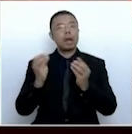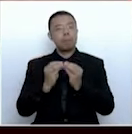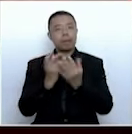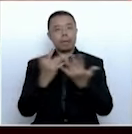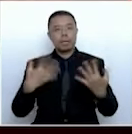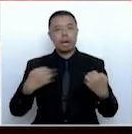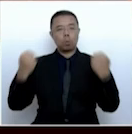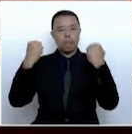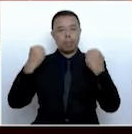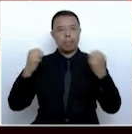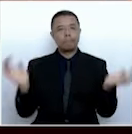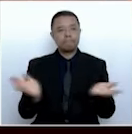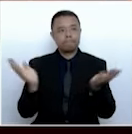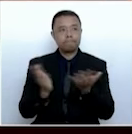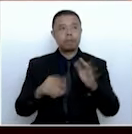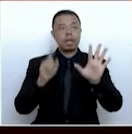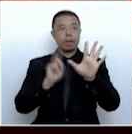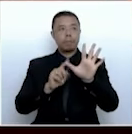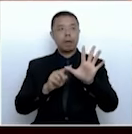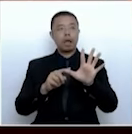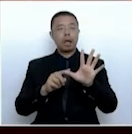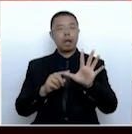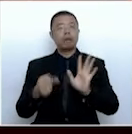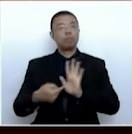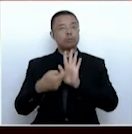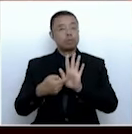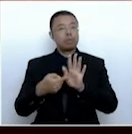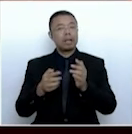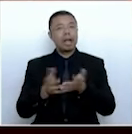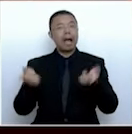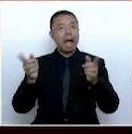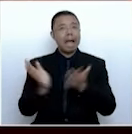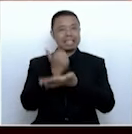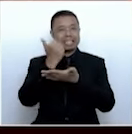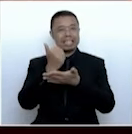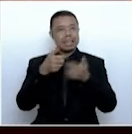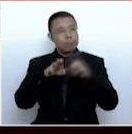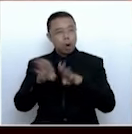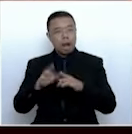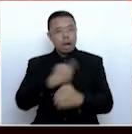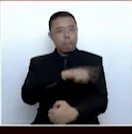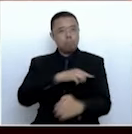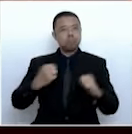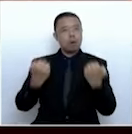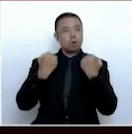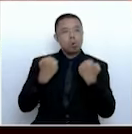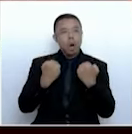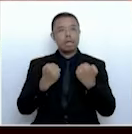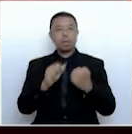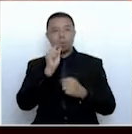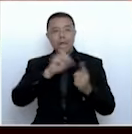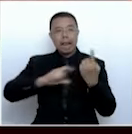pemberdayaan masyarakat. Yang kelima, mewujudkan akselerasi ketahanan dan